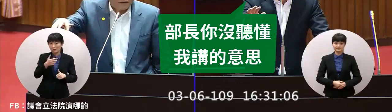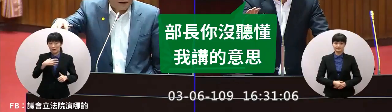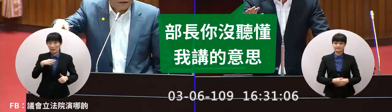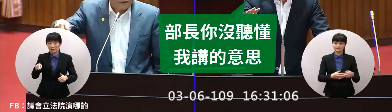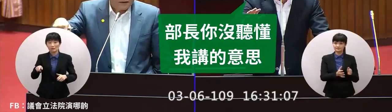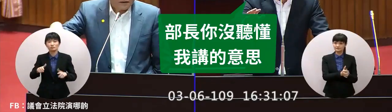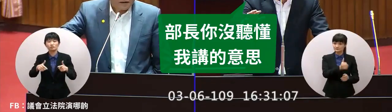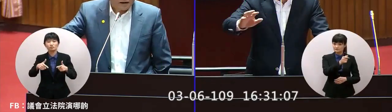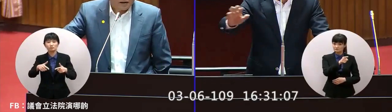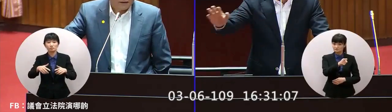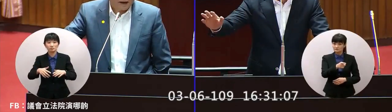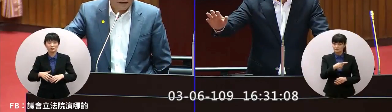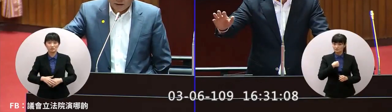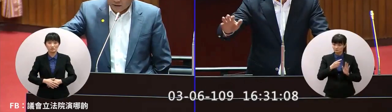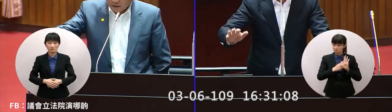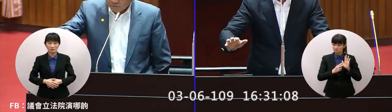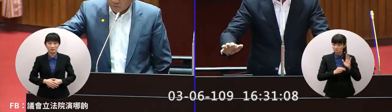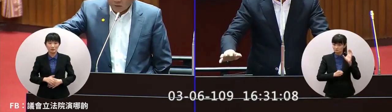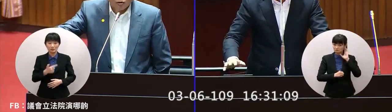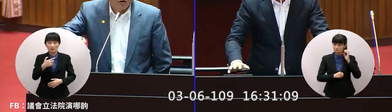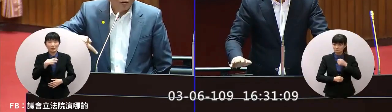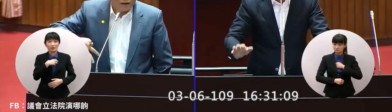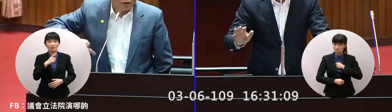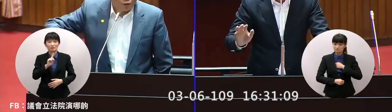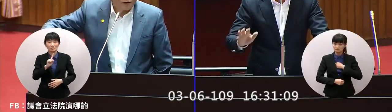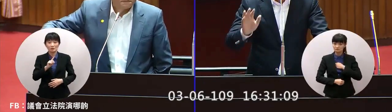层。不，你听我讲意思，你 想 讲 问题啊？是这个。